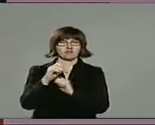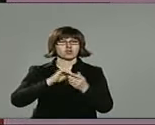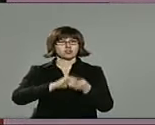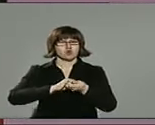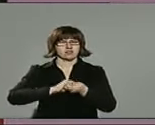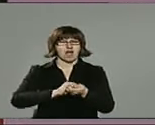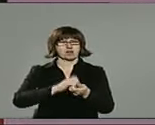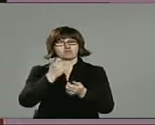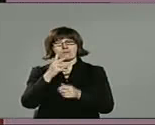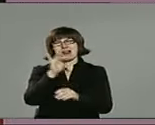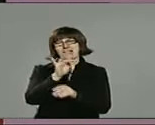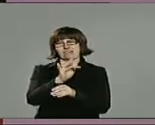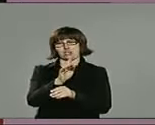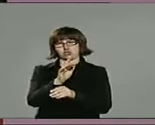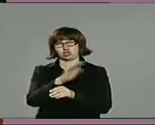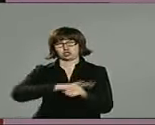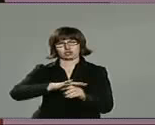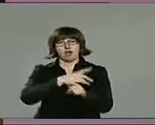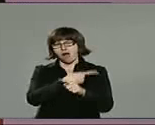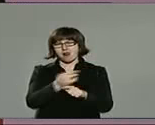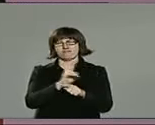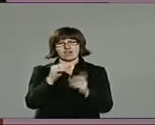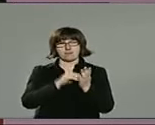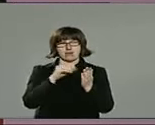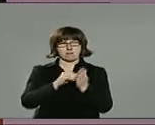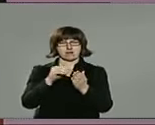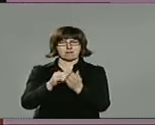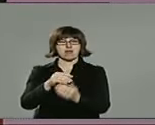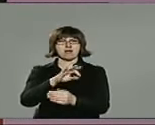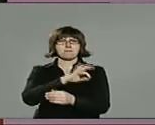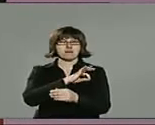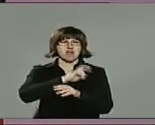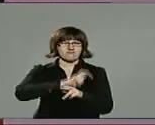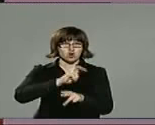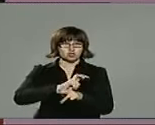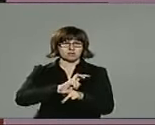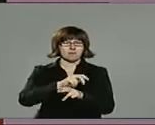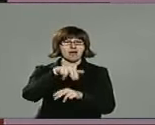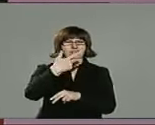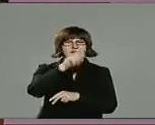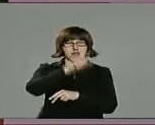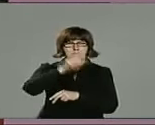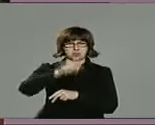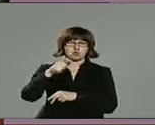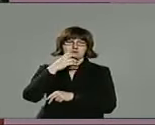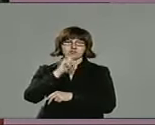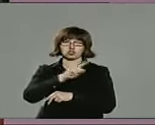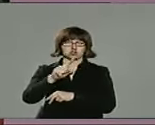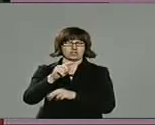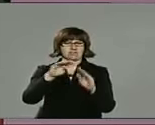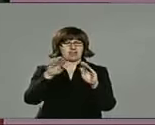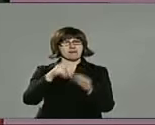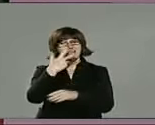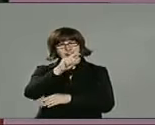solidarische und manchmal auch kritische Begleitung natürlich gilt allen, die dabei mitgeholfen haben im Parteivorstand, aber 3 Personen, gestattet es mir, ich will die anderen nicht